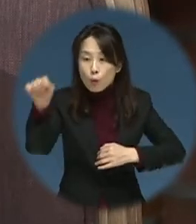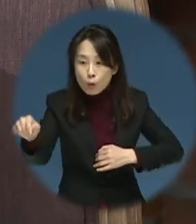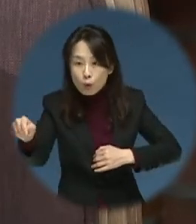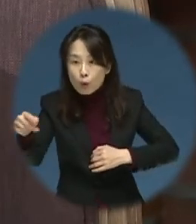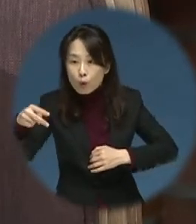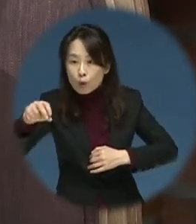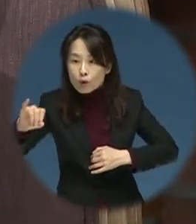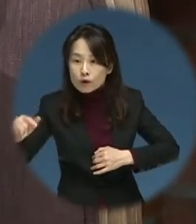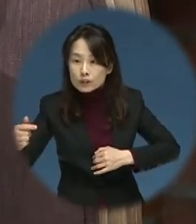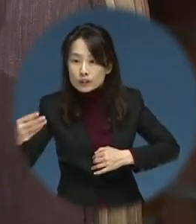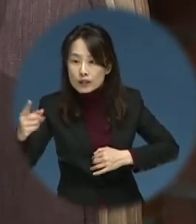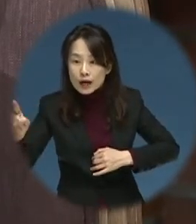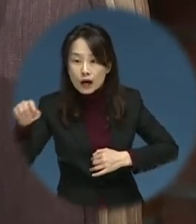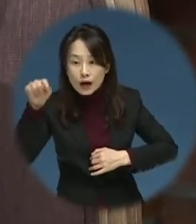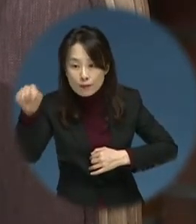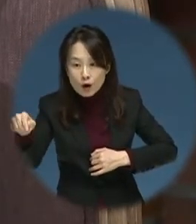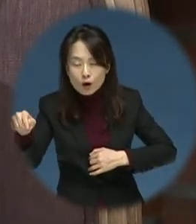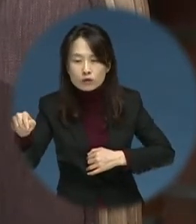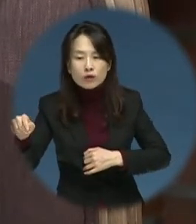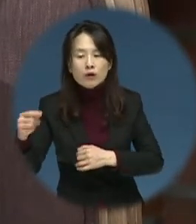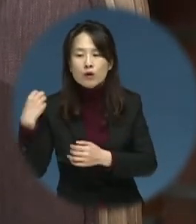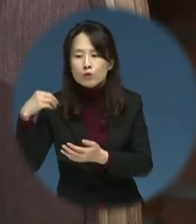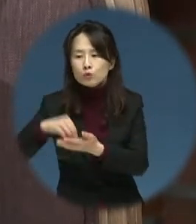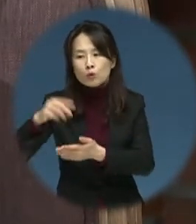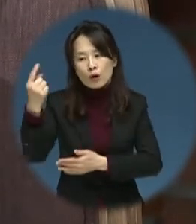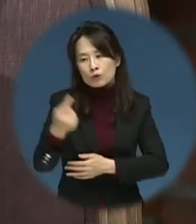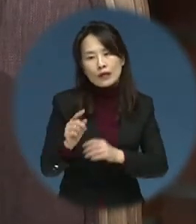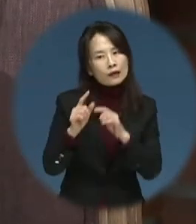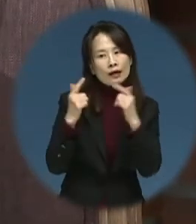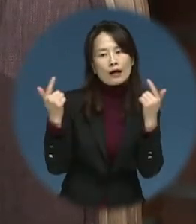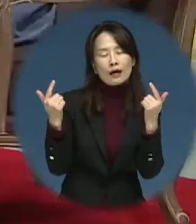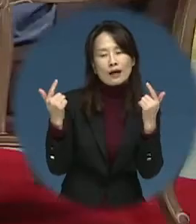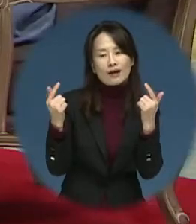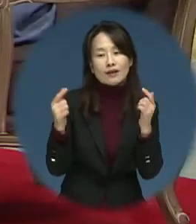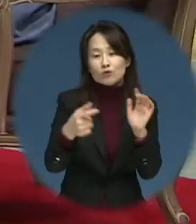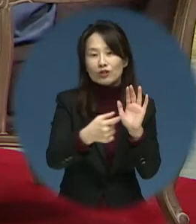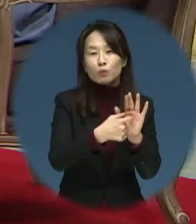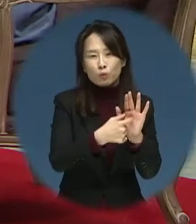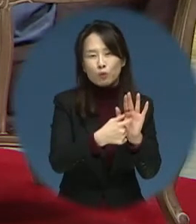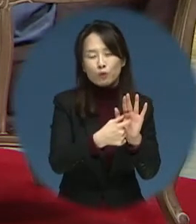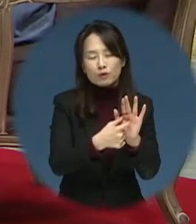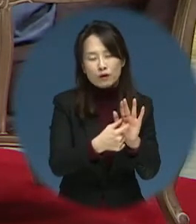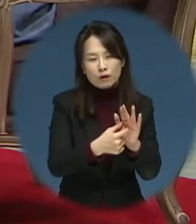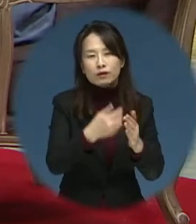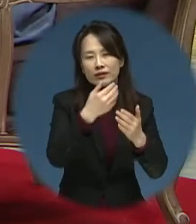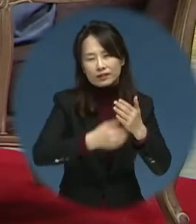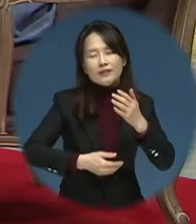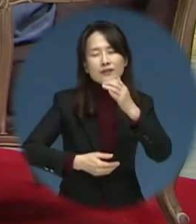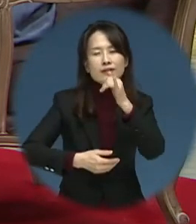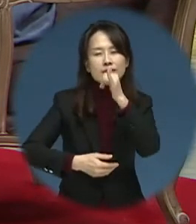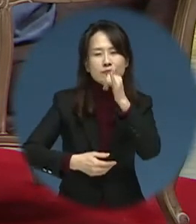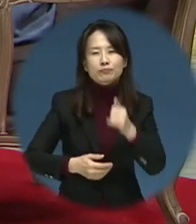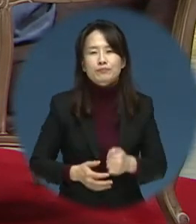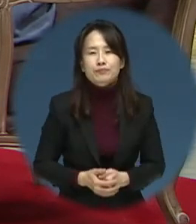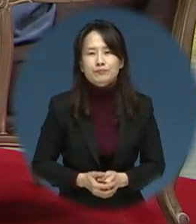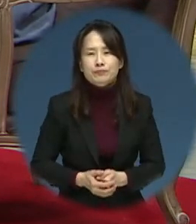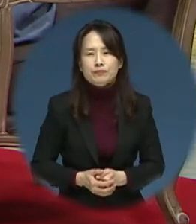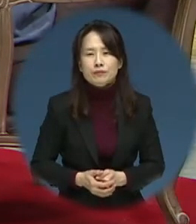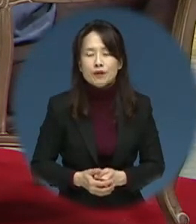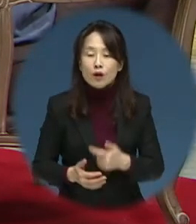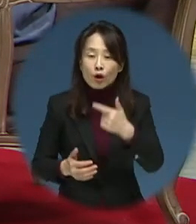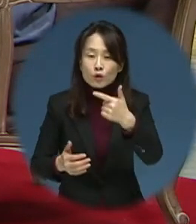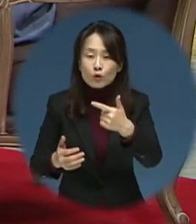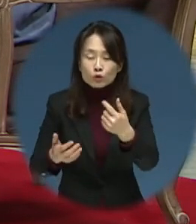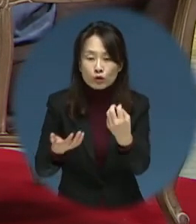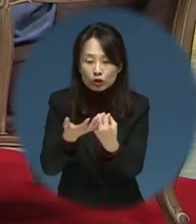가기만 하면 정착해버리고 돌아올 생각을 하지 않는다. 네. 뭐 이런 기록들을 많이 남기고 있습니다. 예, 예. 왜 여섯